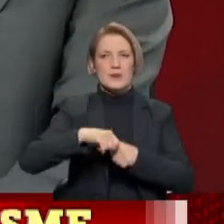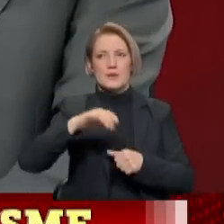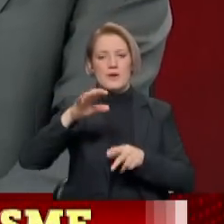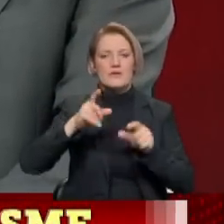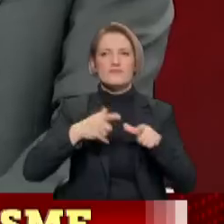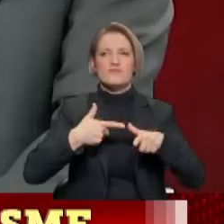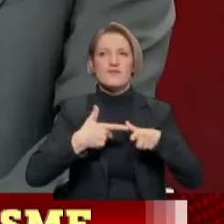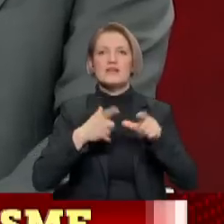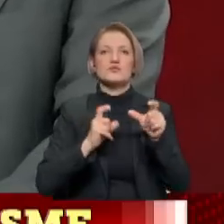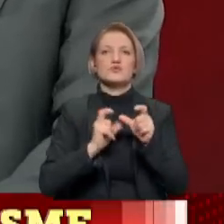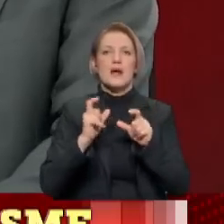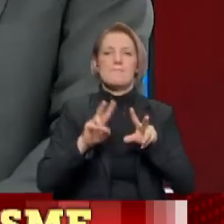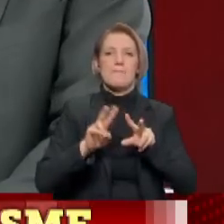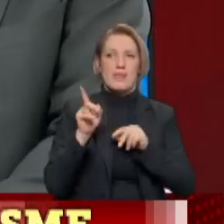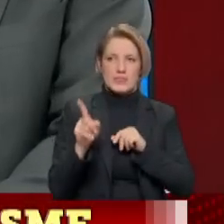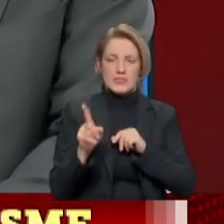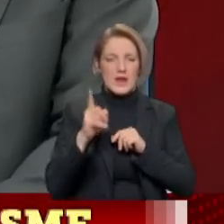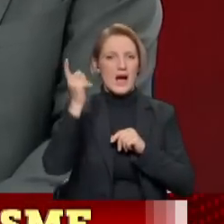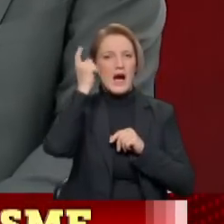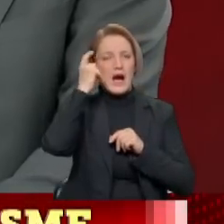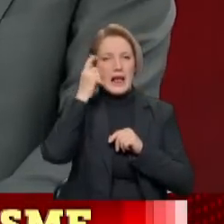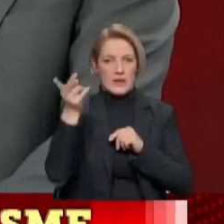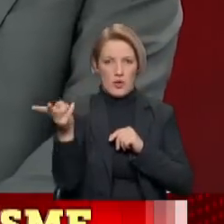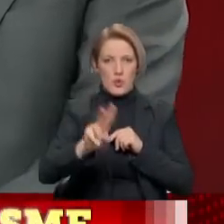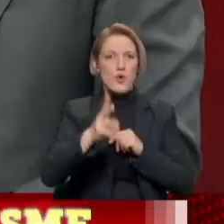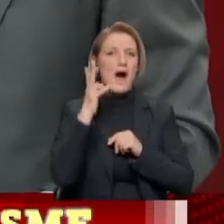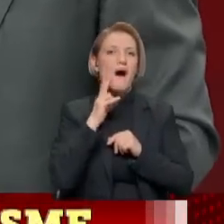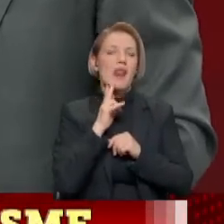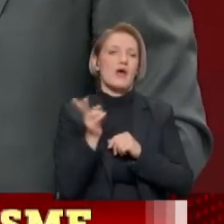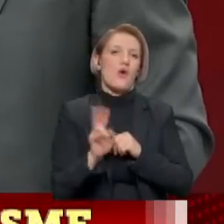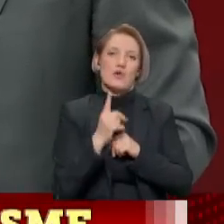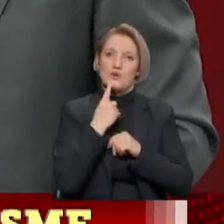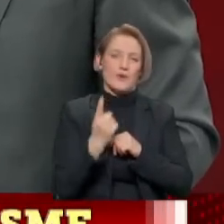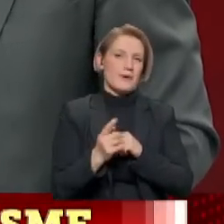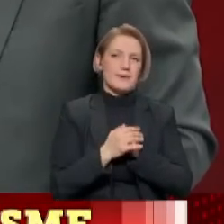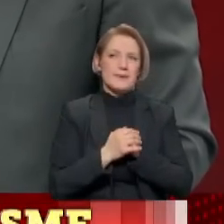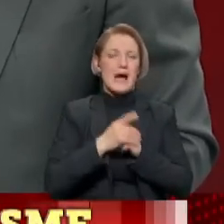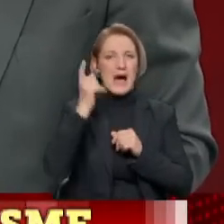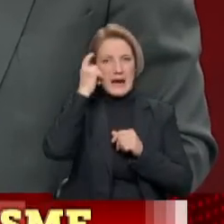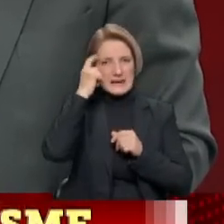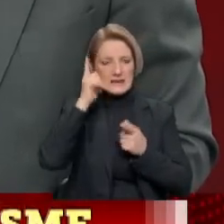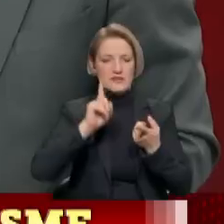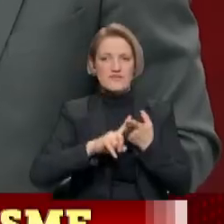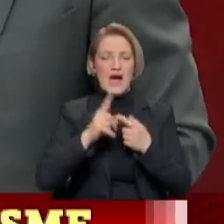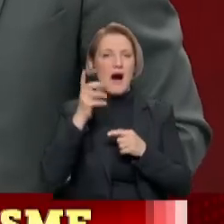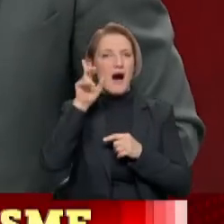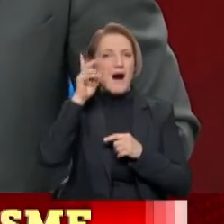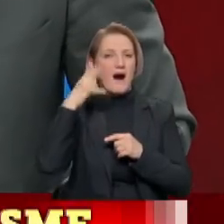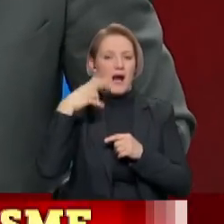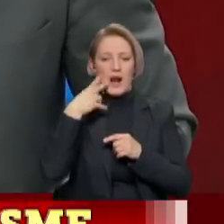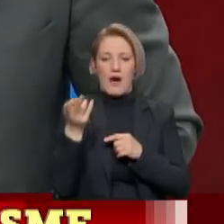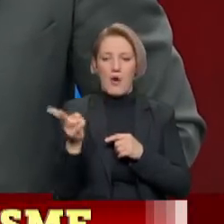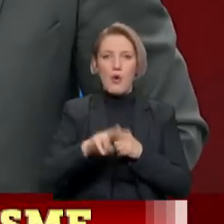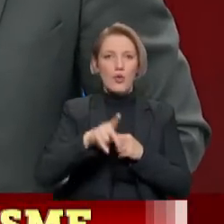bir söz söyleyeyim. Fatih Sultan Mehmet'ten. Aklı öldürürsen ahlak da ölür diyor. Şimdi akıl ve ahlak öldüğünde